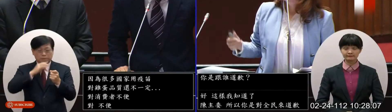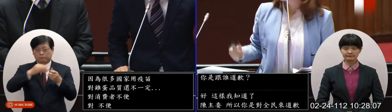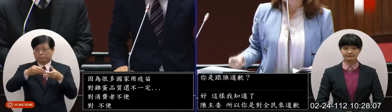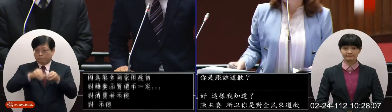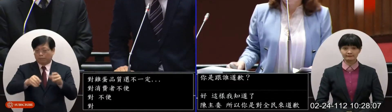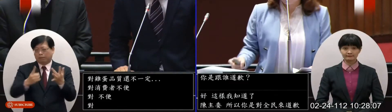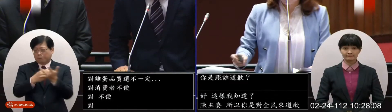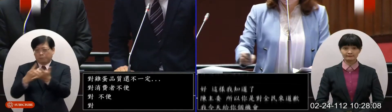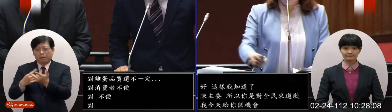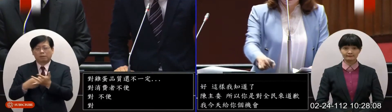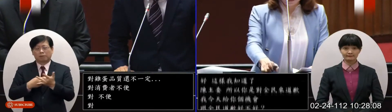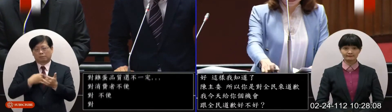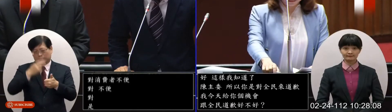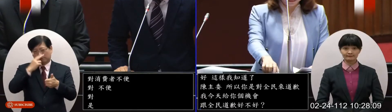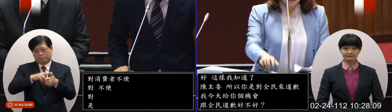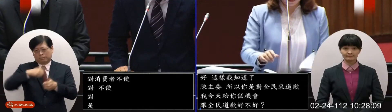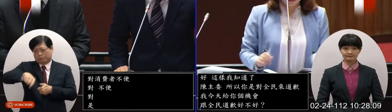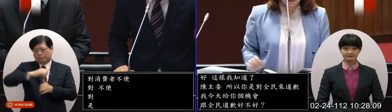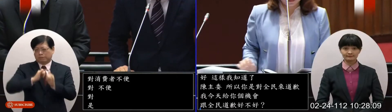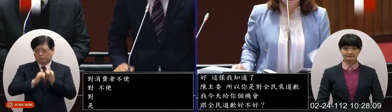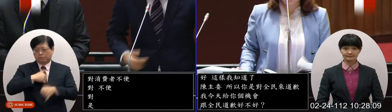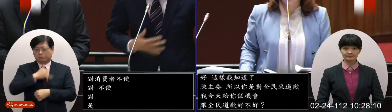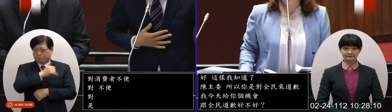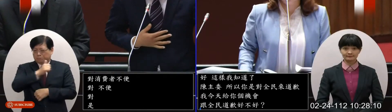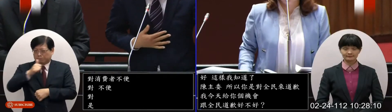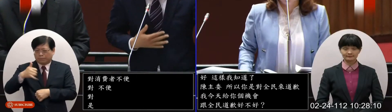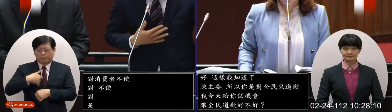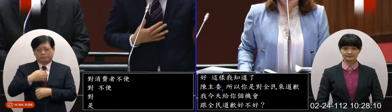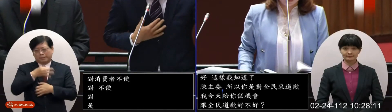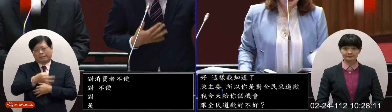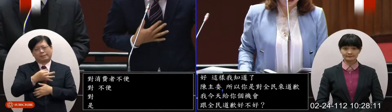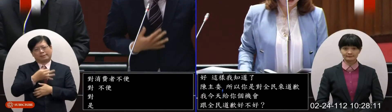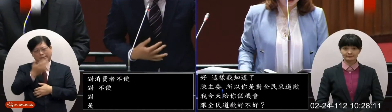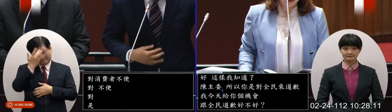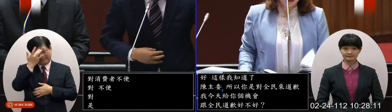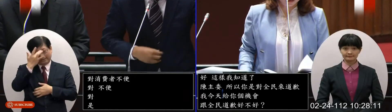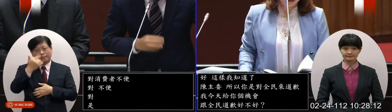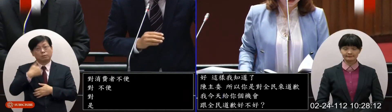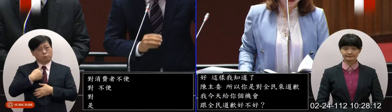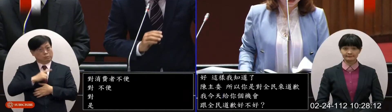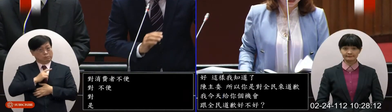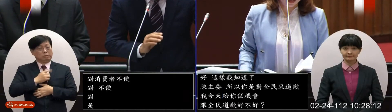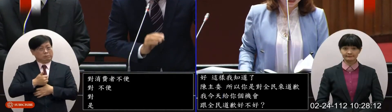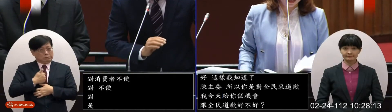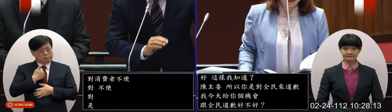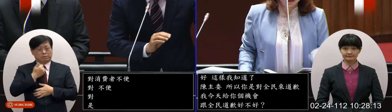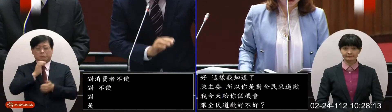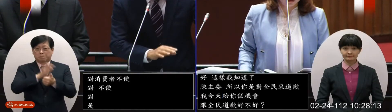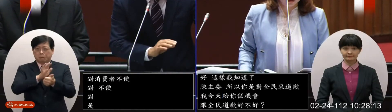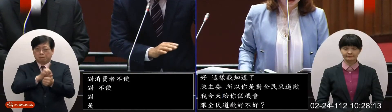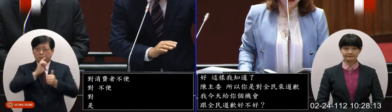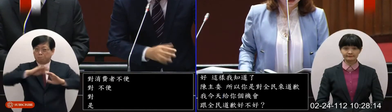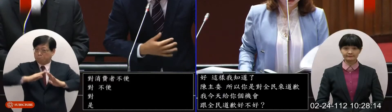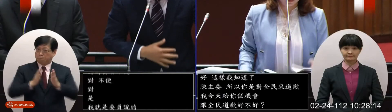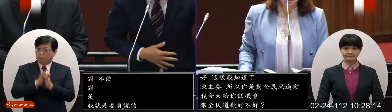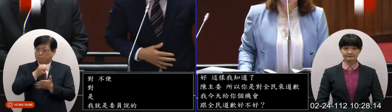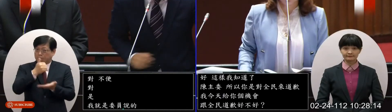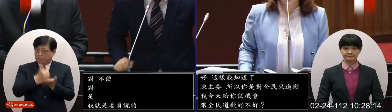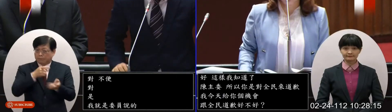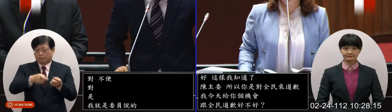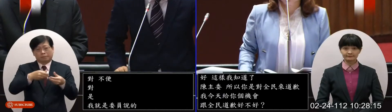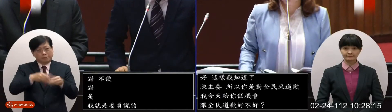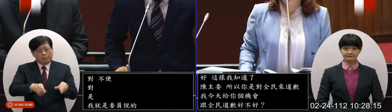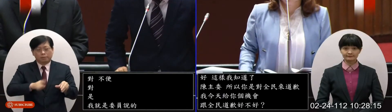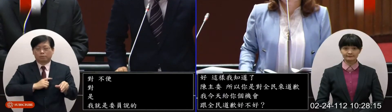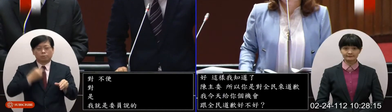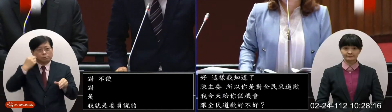个蛋的不足，然后让消费者多跑了几次，我当然会觉得说我没有做到让消费者可以及时买到